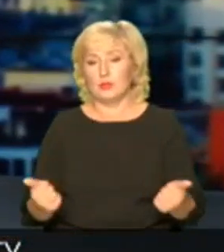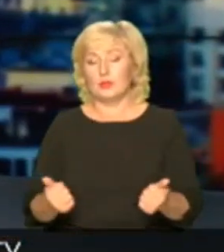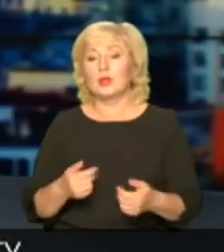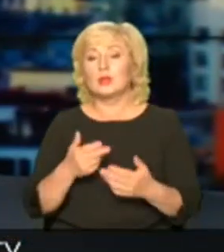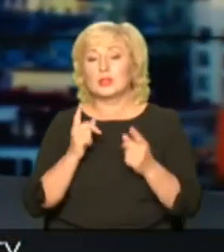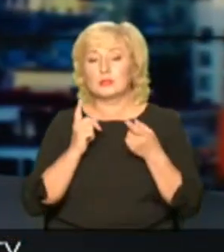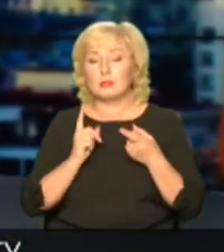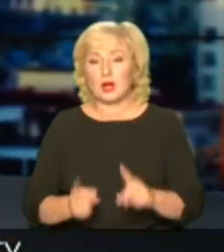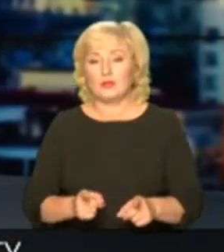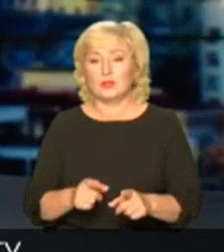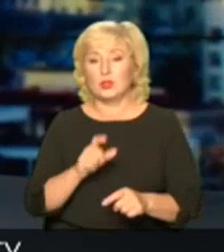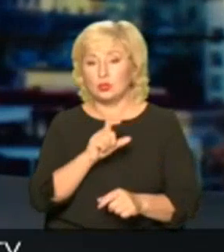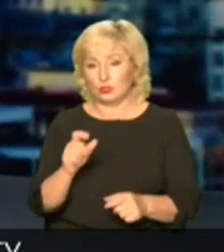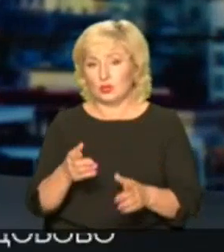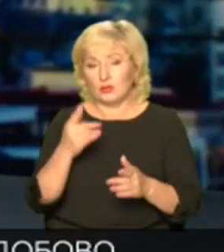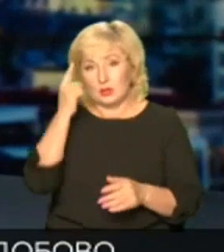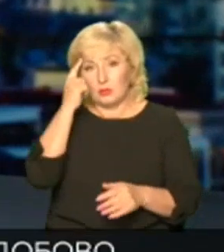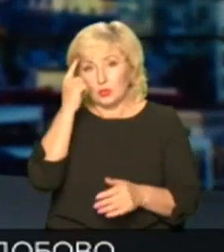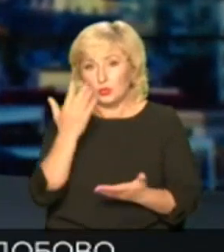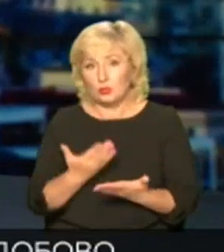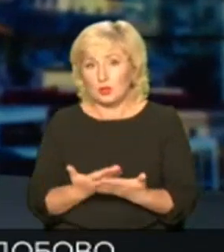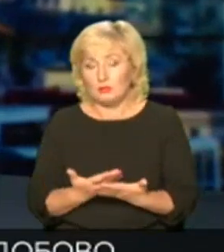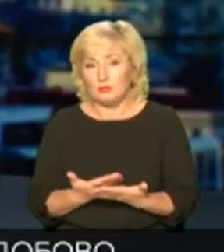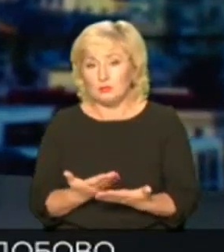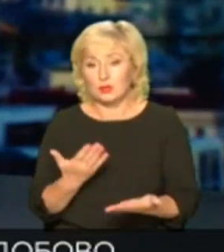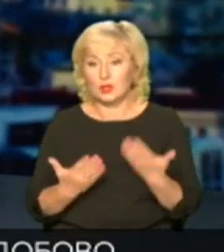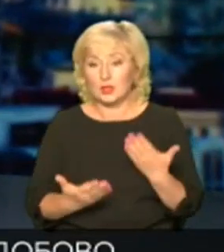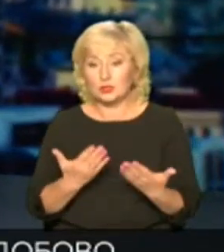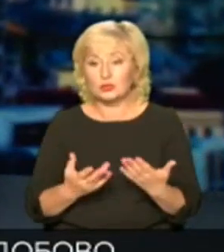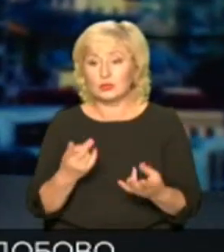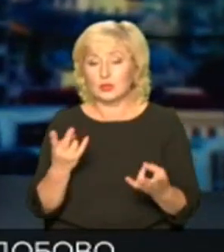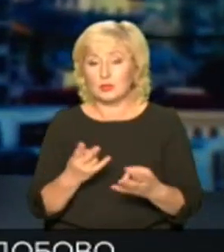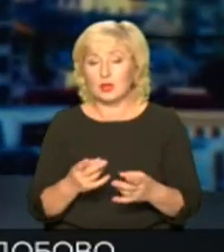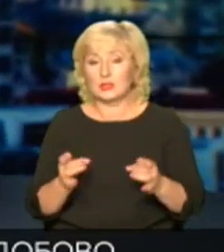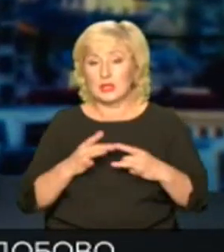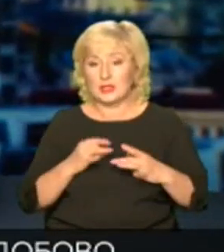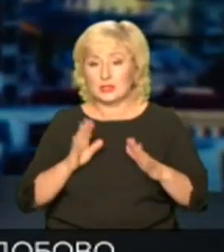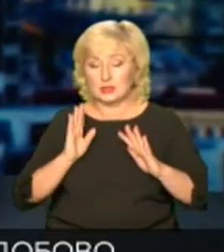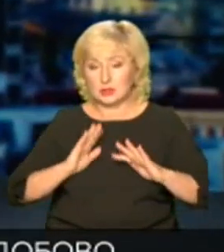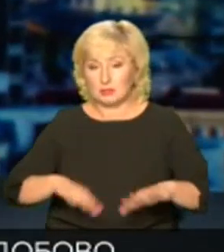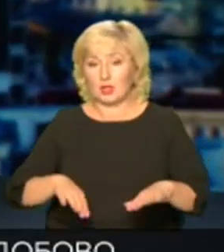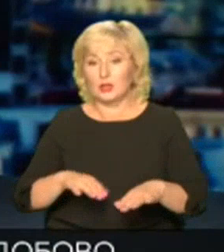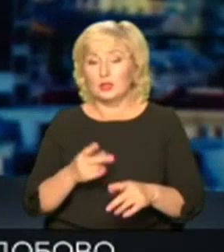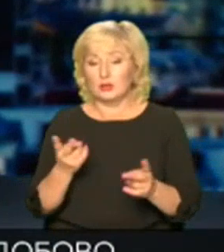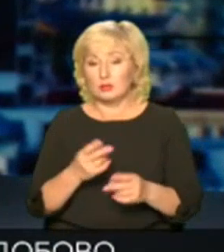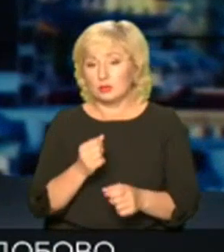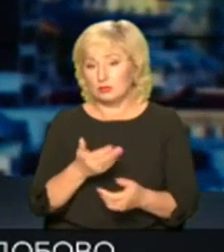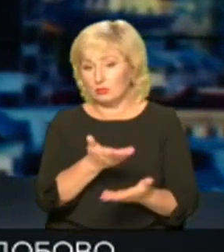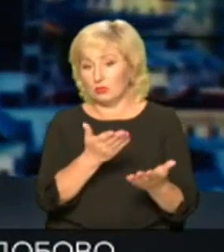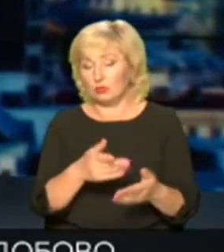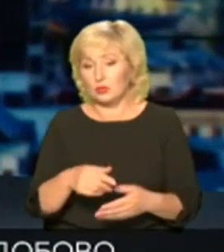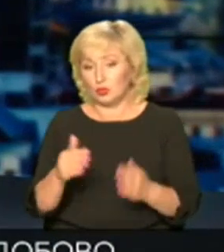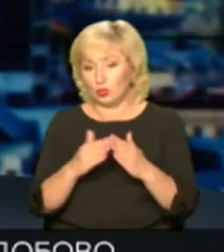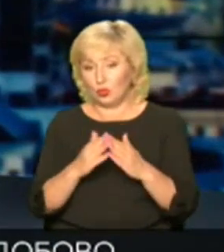Насправді, люди, давайте подумаємо. Ну, якщо треба знімати стрес, і ви прям по-інакше не можете зробити, знімайте його тихо